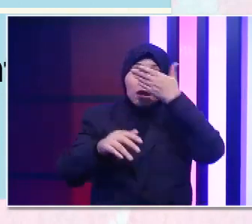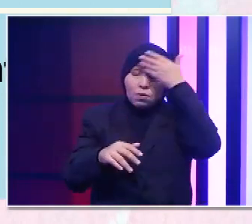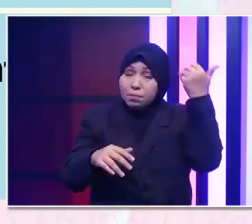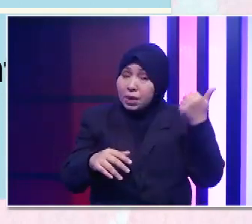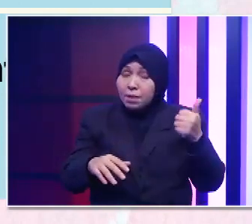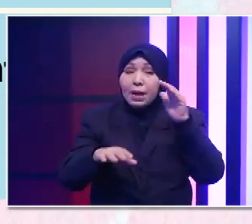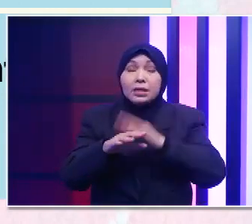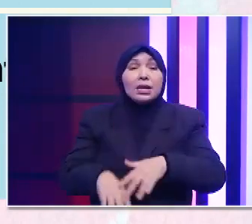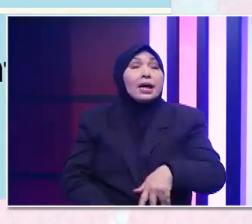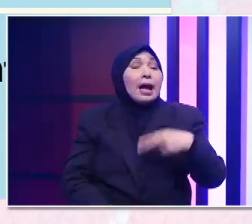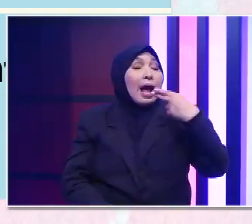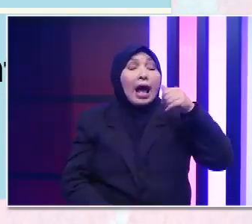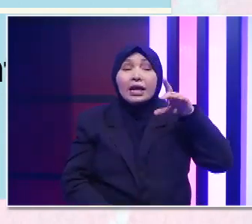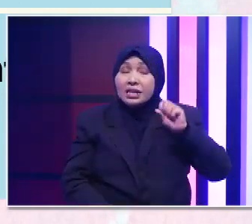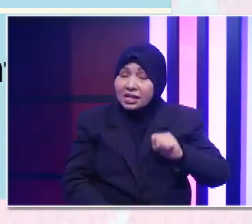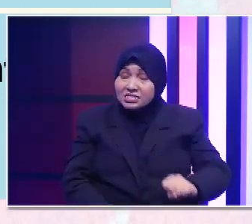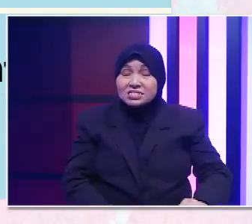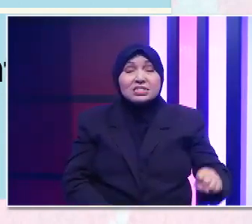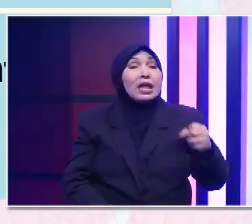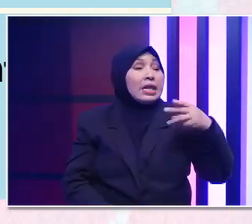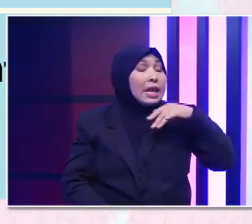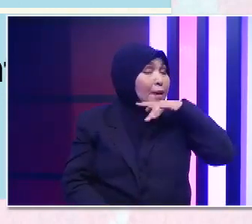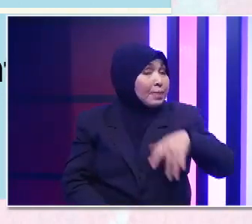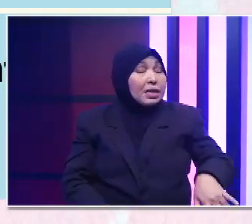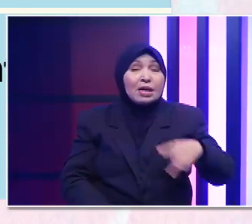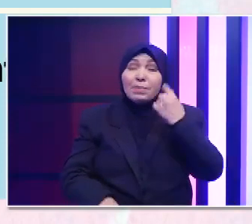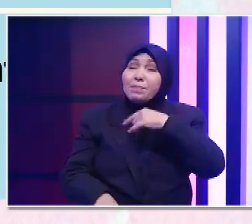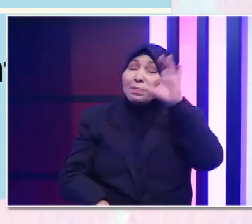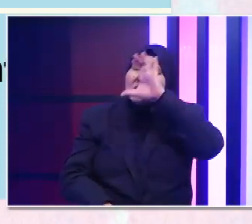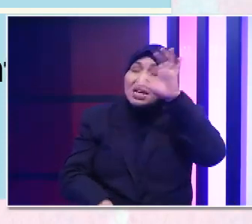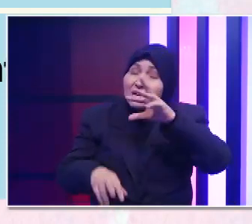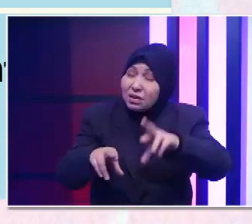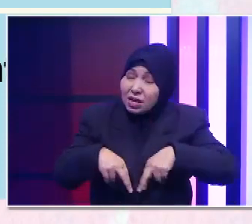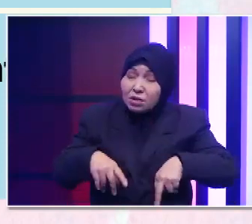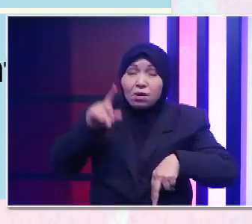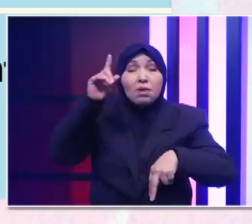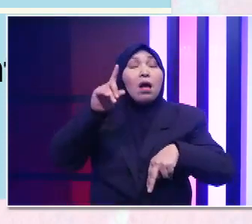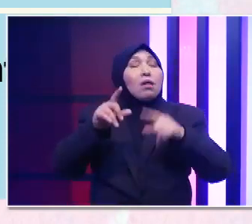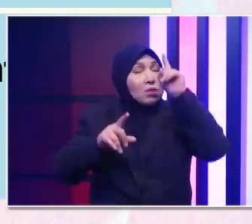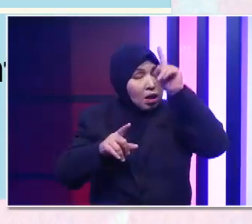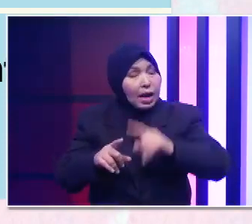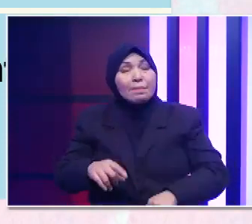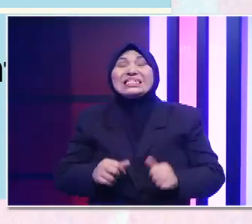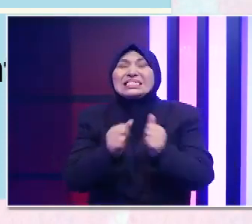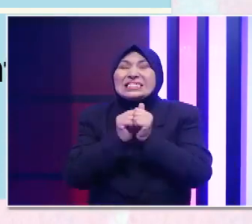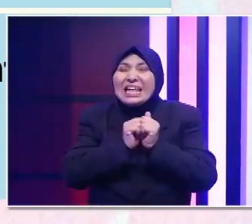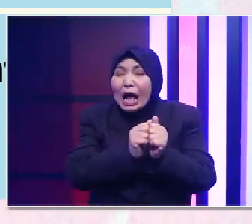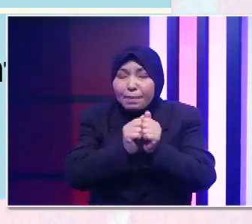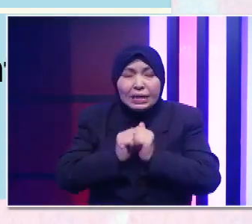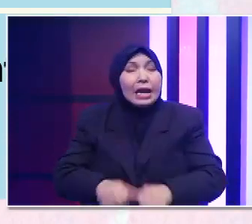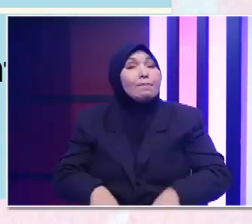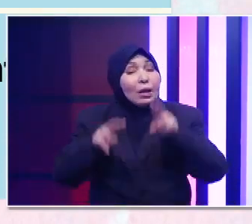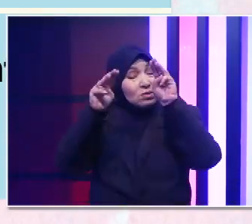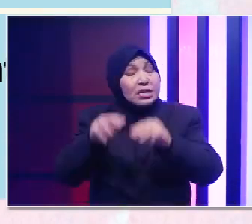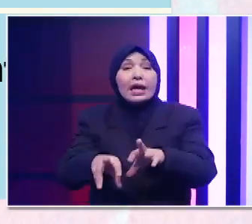hadits-hadits wasallam sesiapa yang mencari redha Allah Ah dengan kemurkaan manusia maka Allah akan bersamanya dan manusia juga akan rebound nya